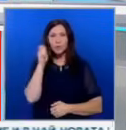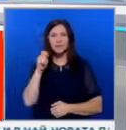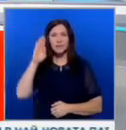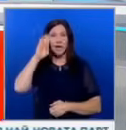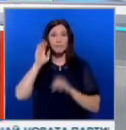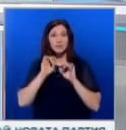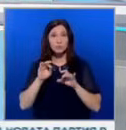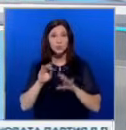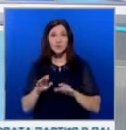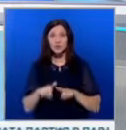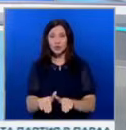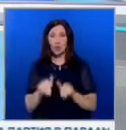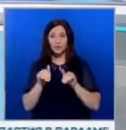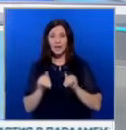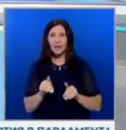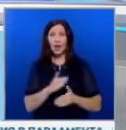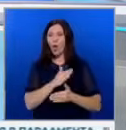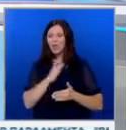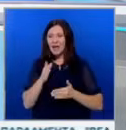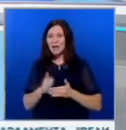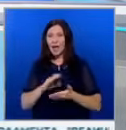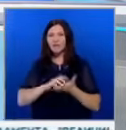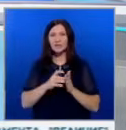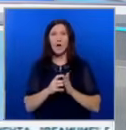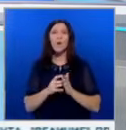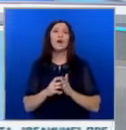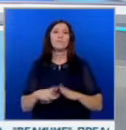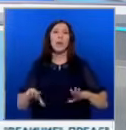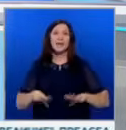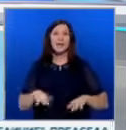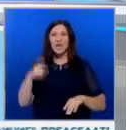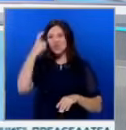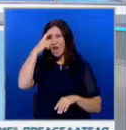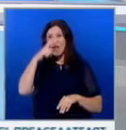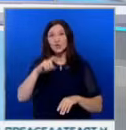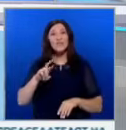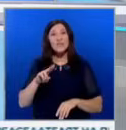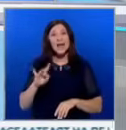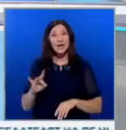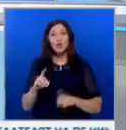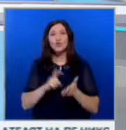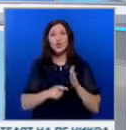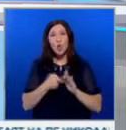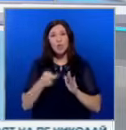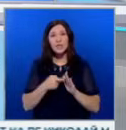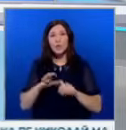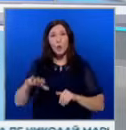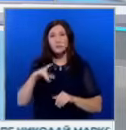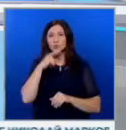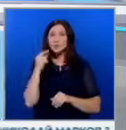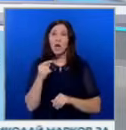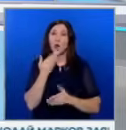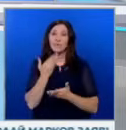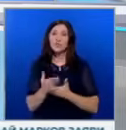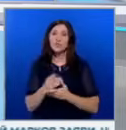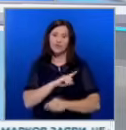Украинската армия съобщи, че се изтеглила от краен квартал на стратегическия град Часов Яр в Донецка област. Русия обяви, че силите й са поели контрол